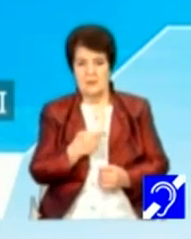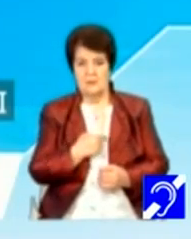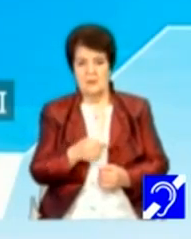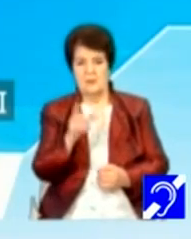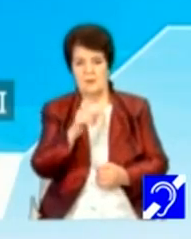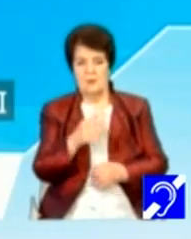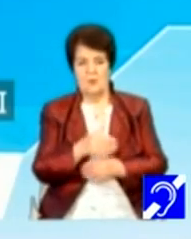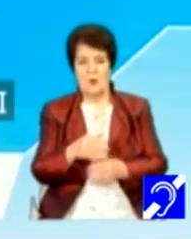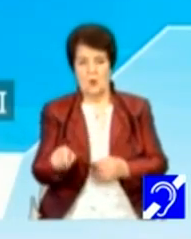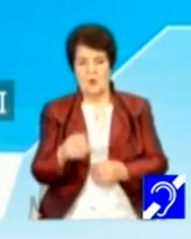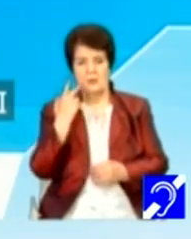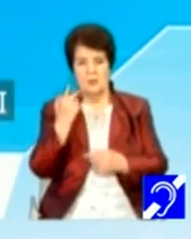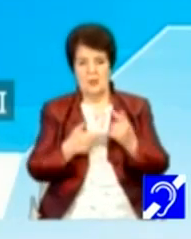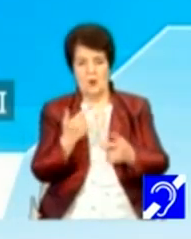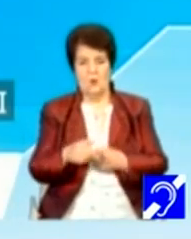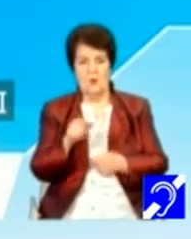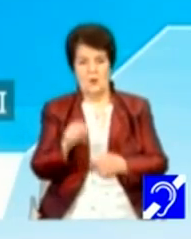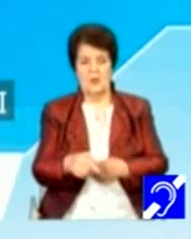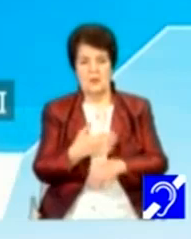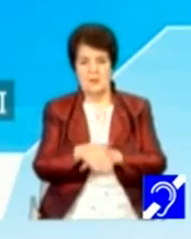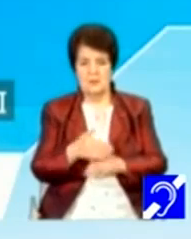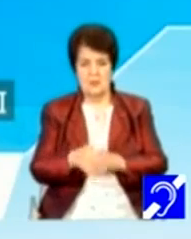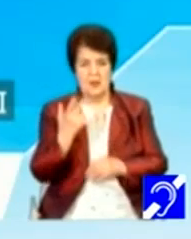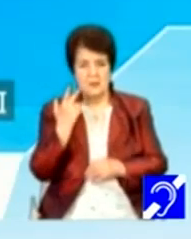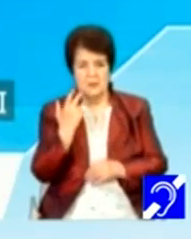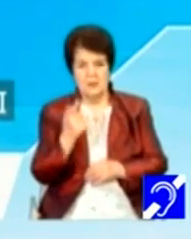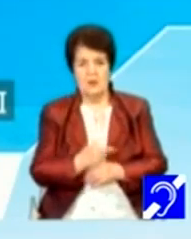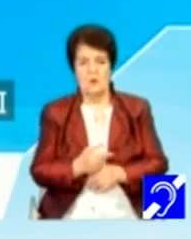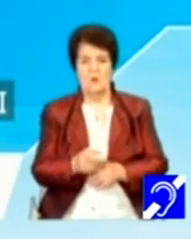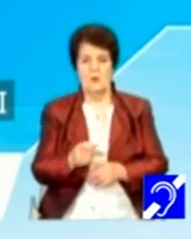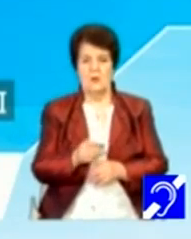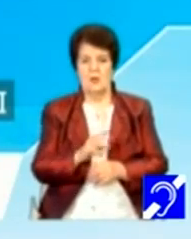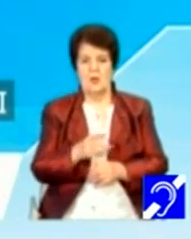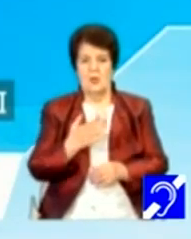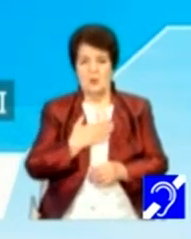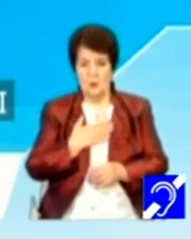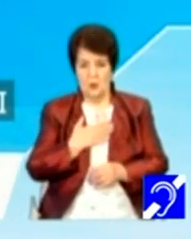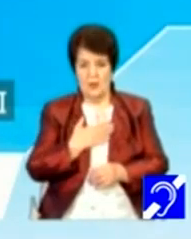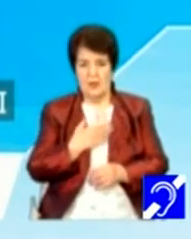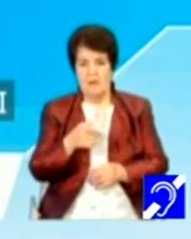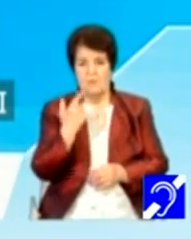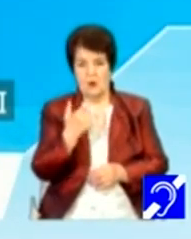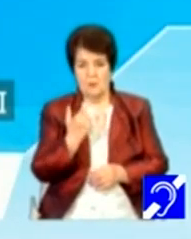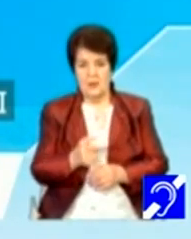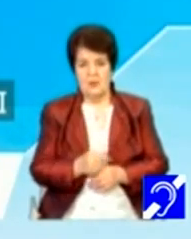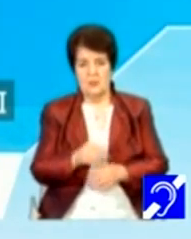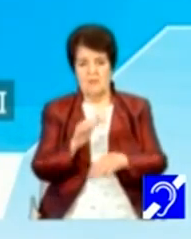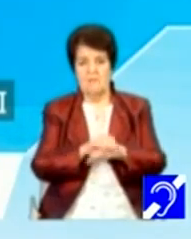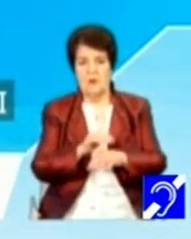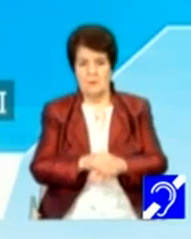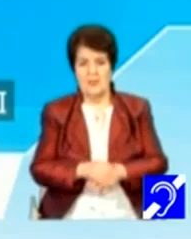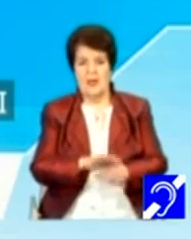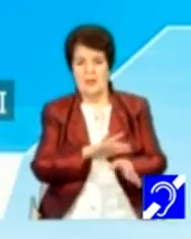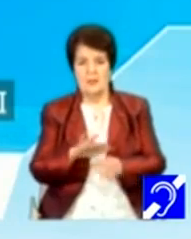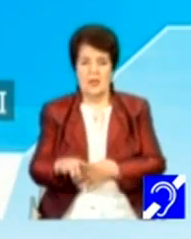stradă, sunt cu pliantele în mână, cu ziare, la cort, prin sate, desfășurând cel mai lung tricolor din istorie. Noi, prin noi vorbește consecvența și fapt. Au trecut